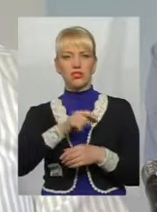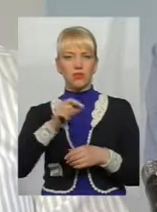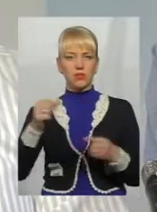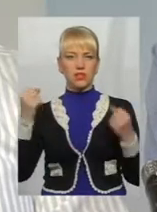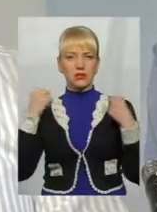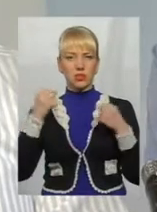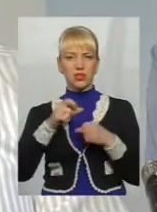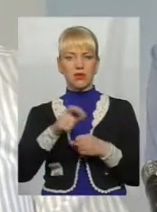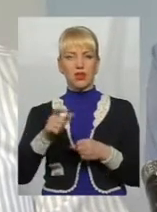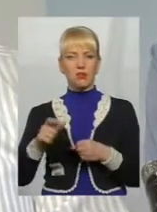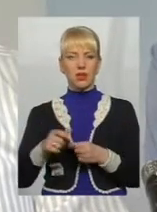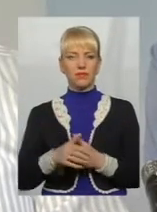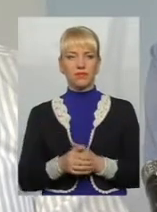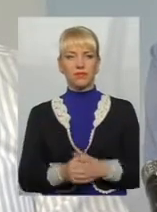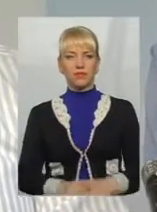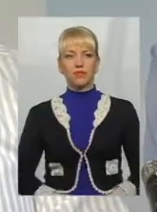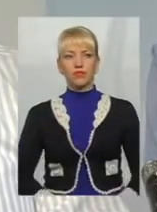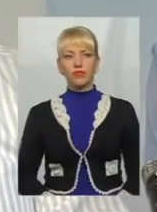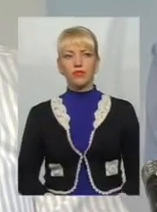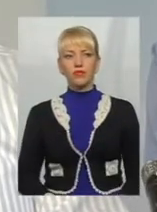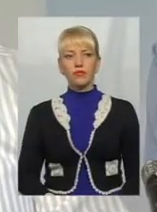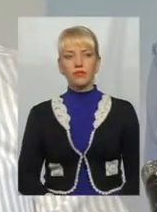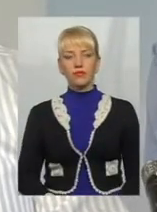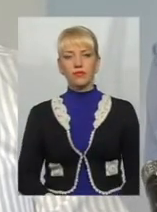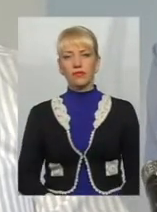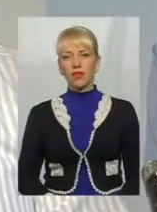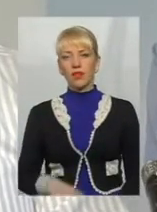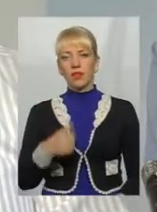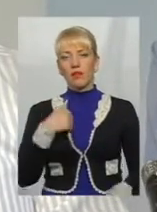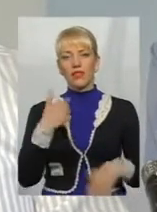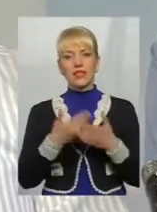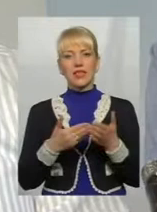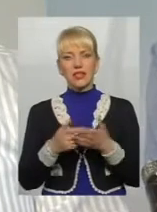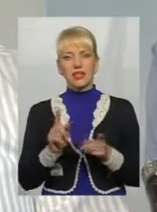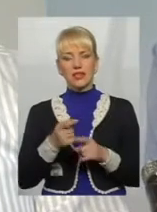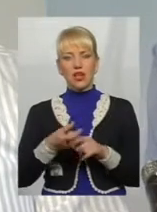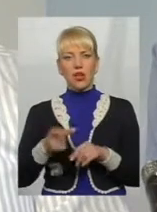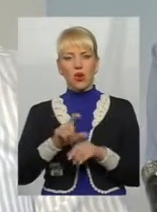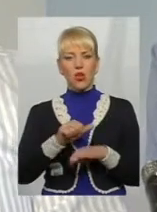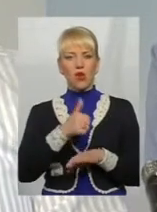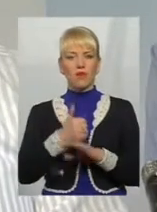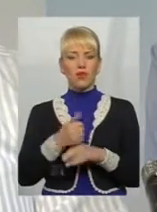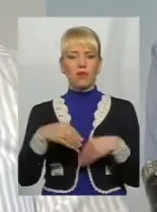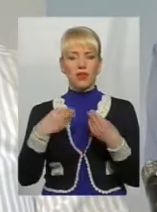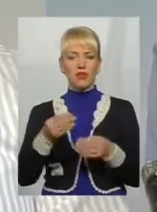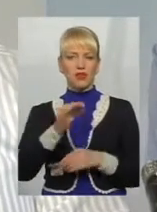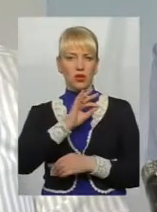спортсменами. Ну, мені здається, що це саме головне – приносити користь